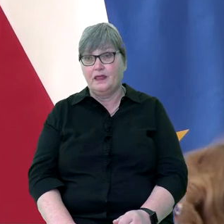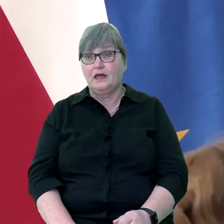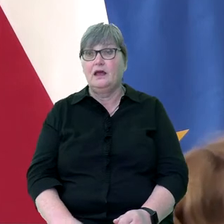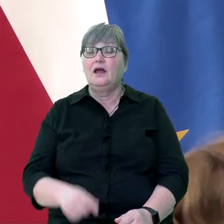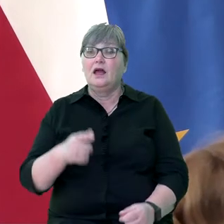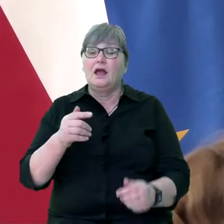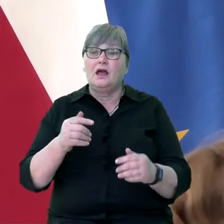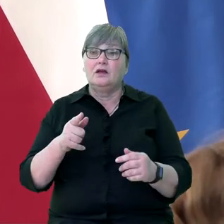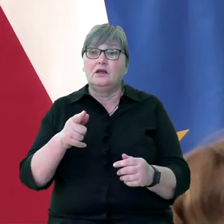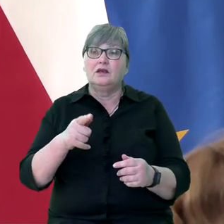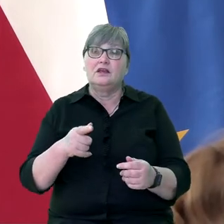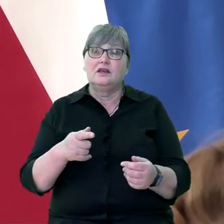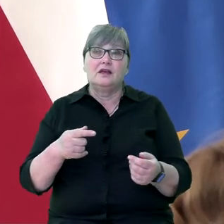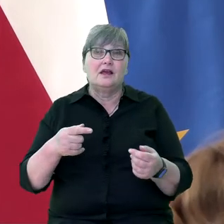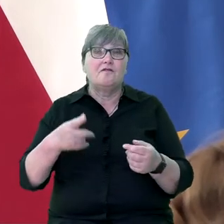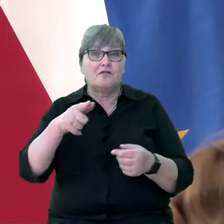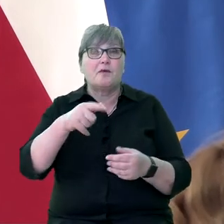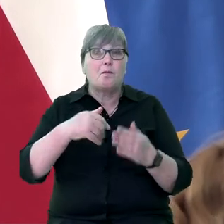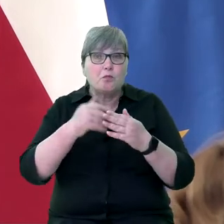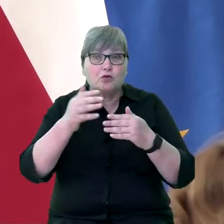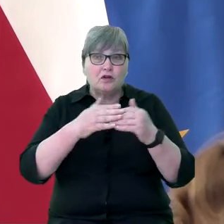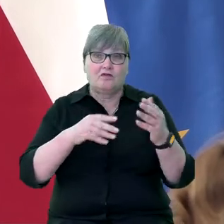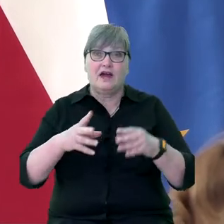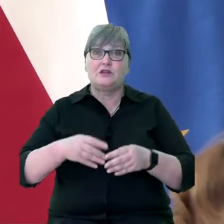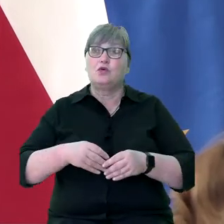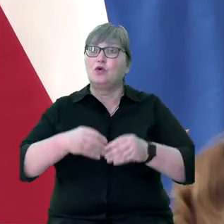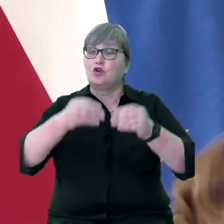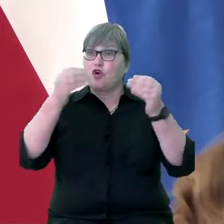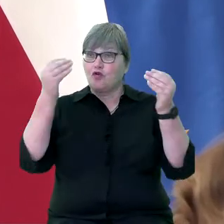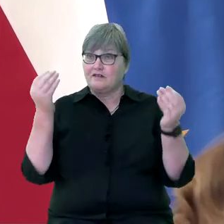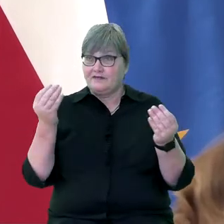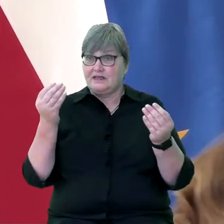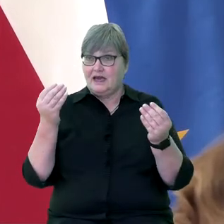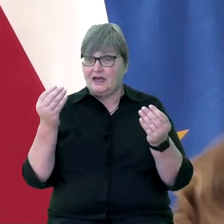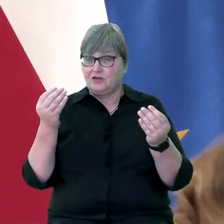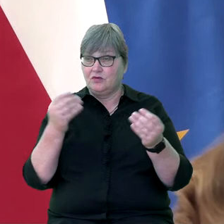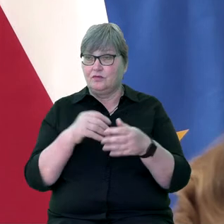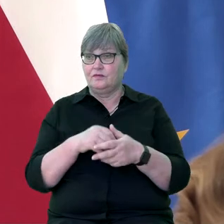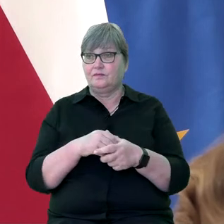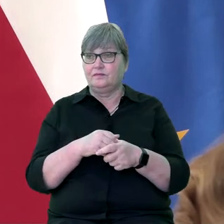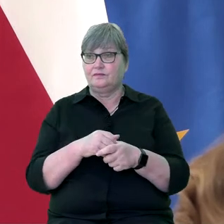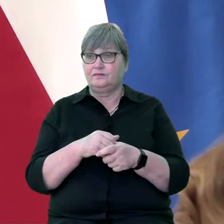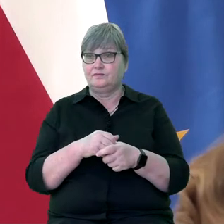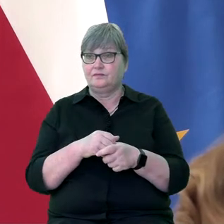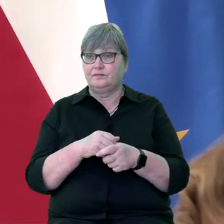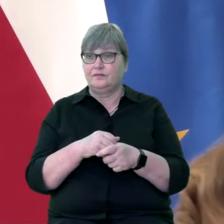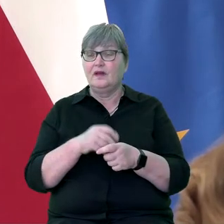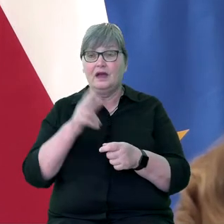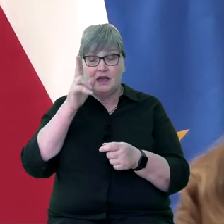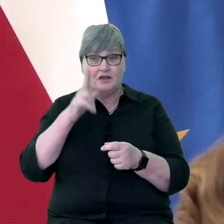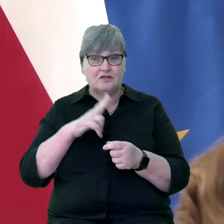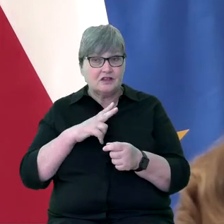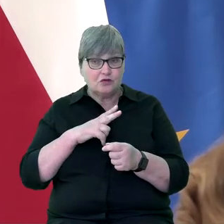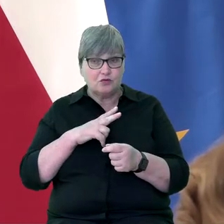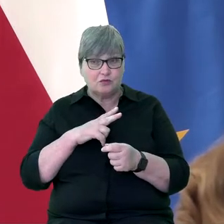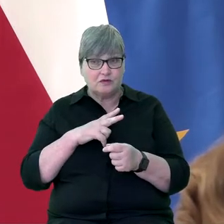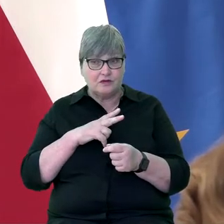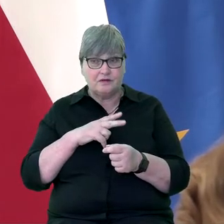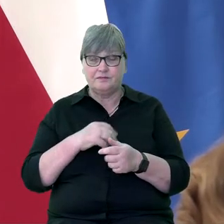budowaniu, rozwijaniu, oczywiście na ile Krajowa Szkoła jako rządowa instytucja